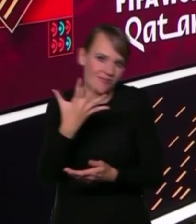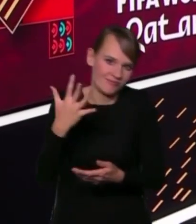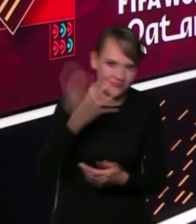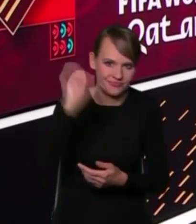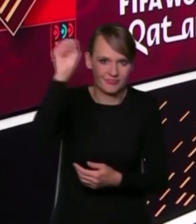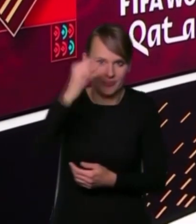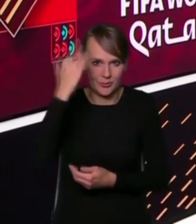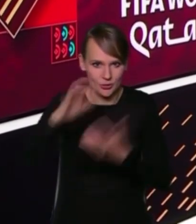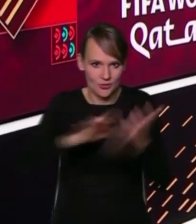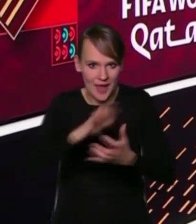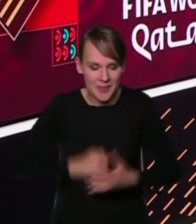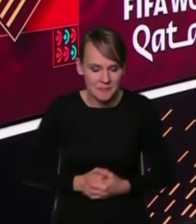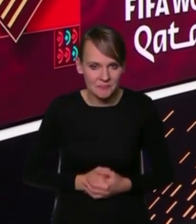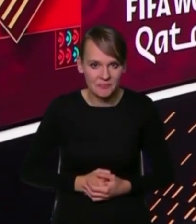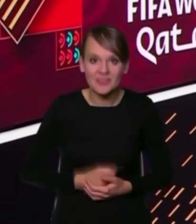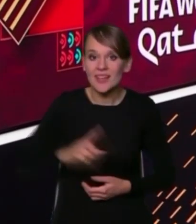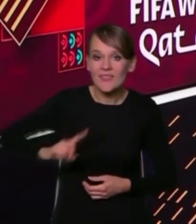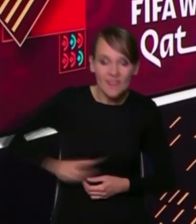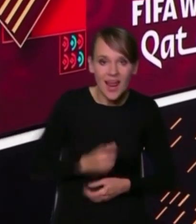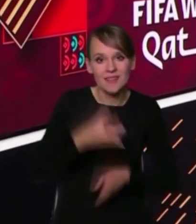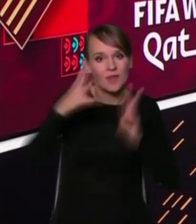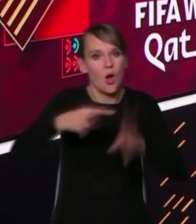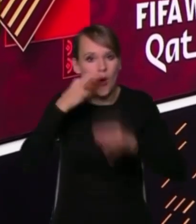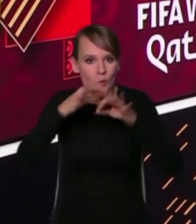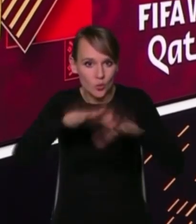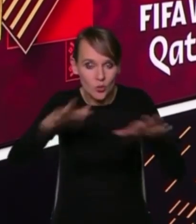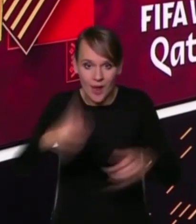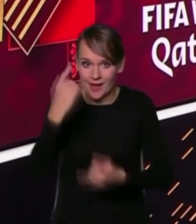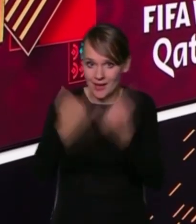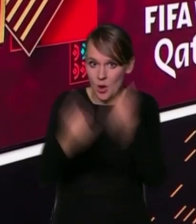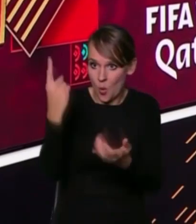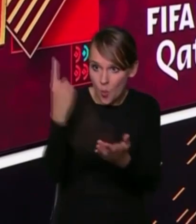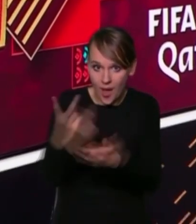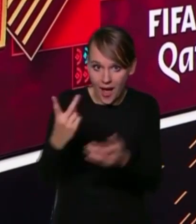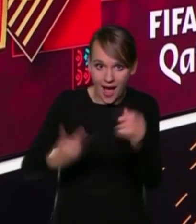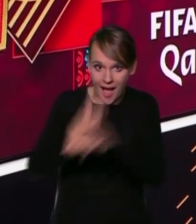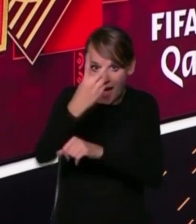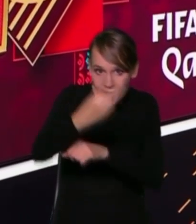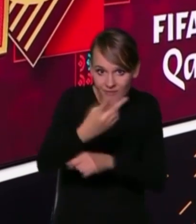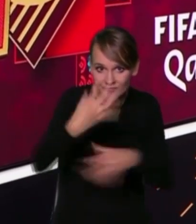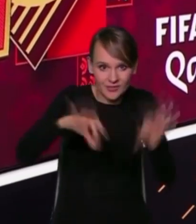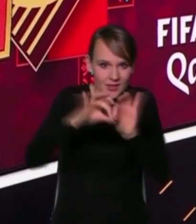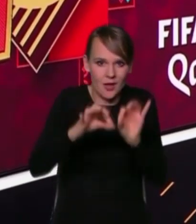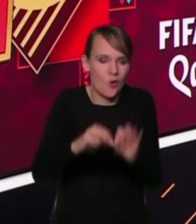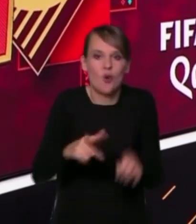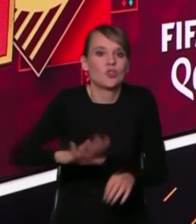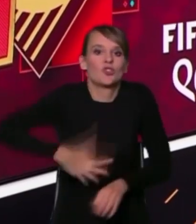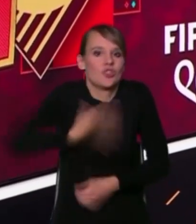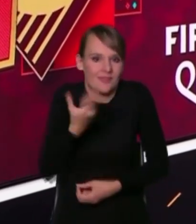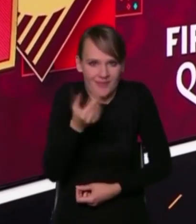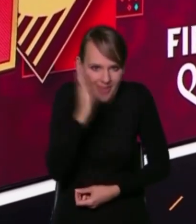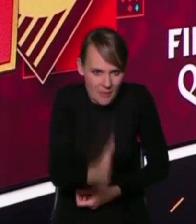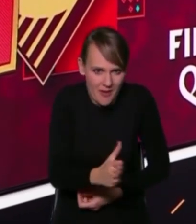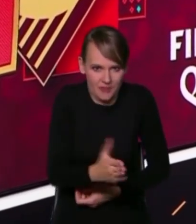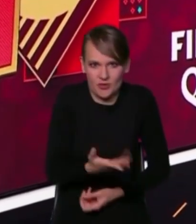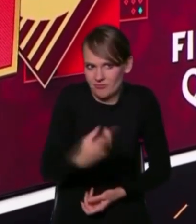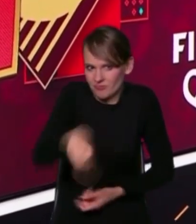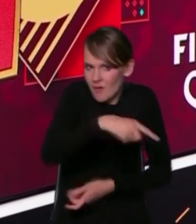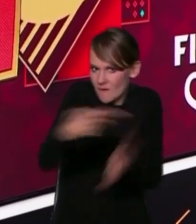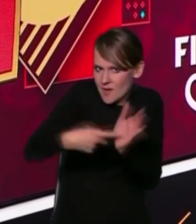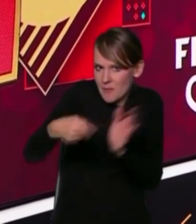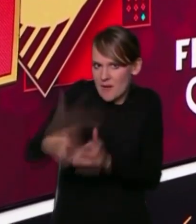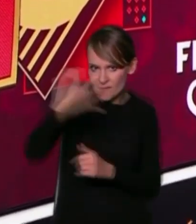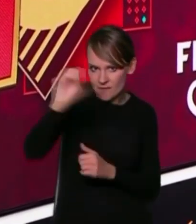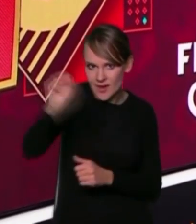muzeach już wiele powiedziano A jeśli awansują do finału oczywiście nikt nie odbierze tego jako sensację bo tego się od nich wymaga na drugim